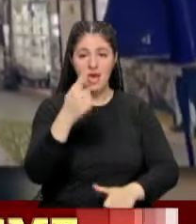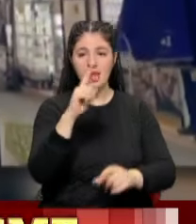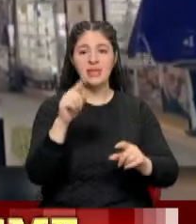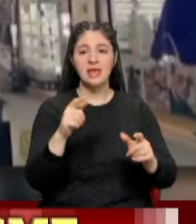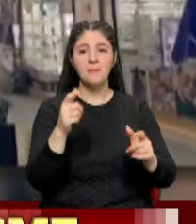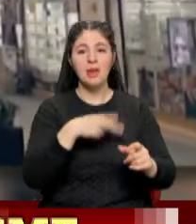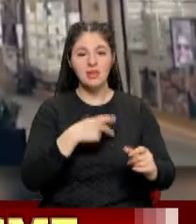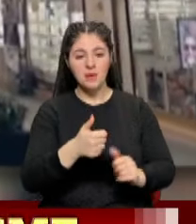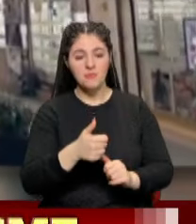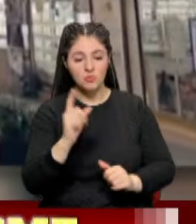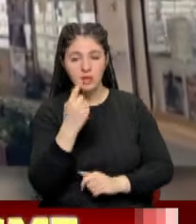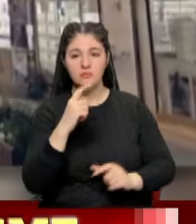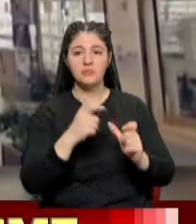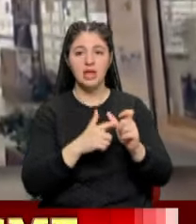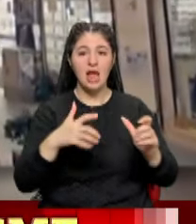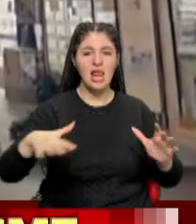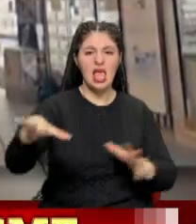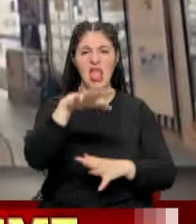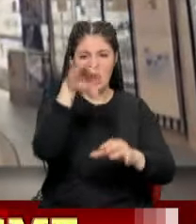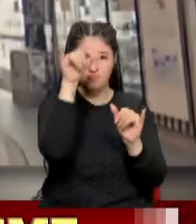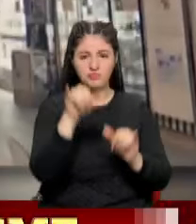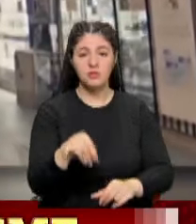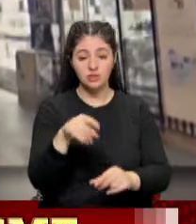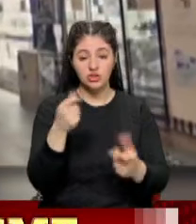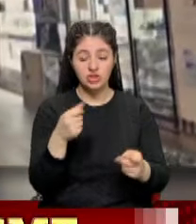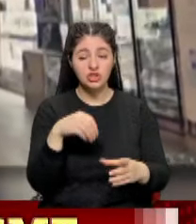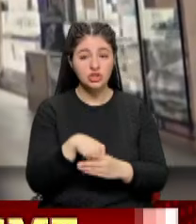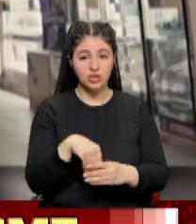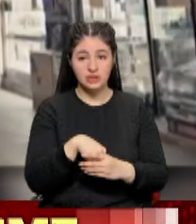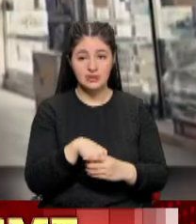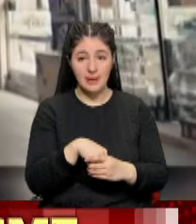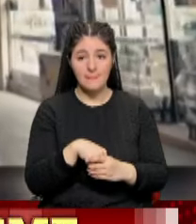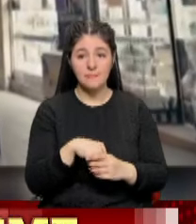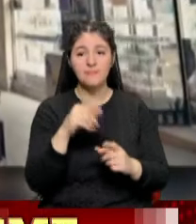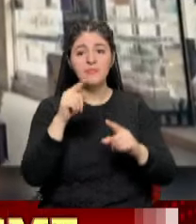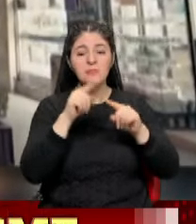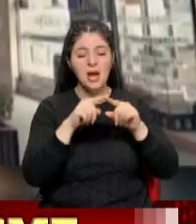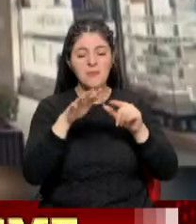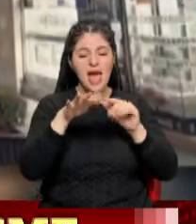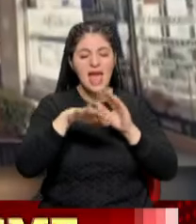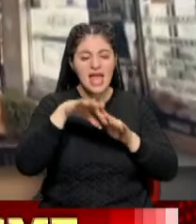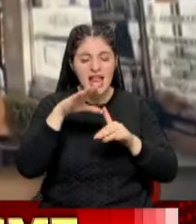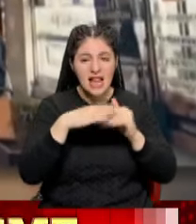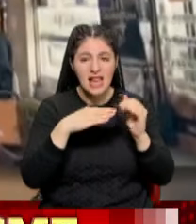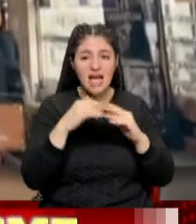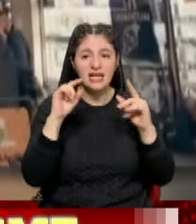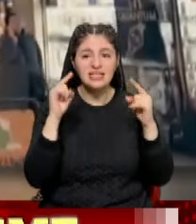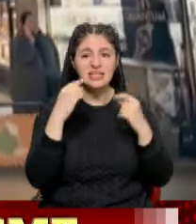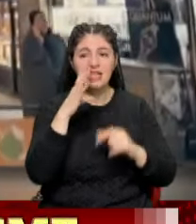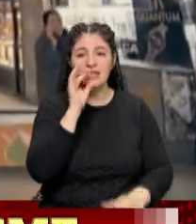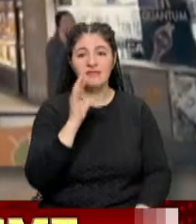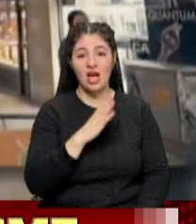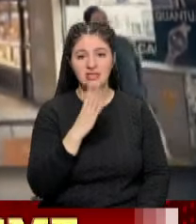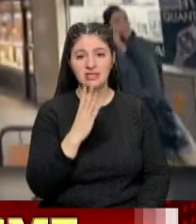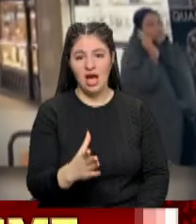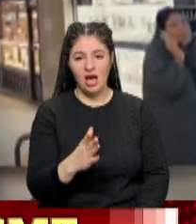yönetim, merkezi yönetim, genel yönetim bu işin içerisinde parmağı, eli, yetkilisi kim var